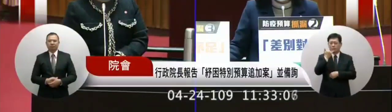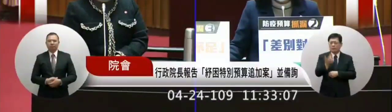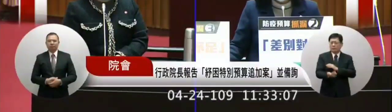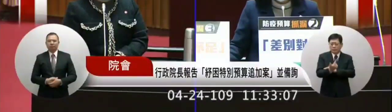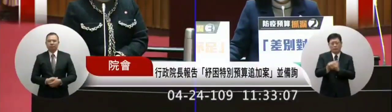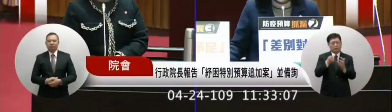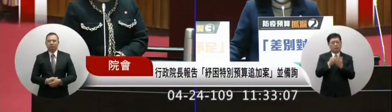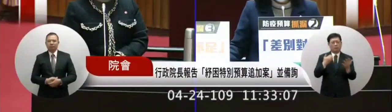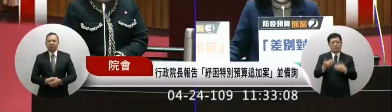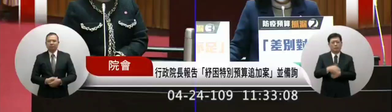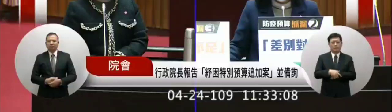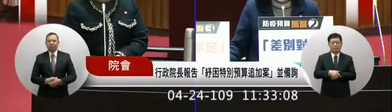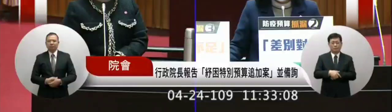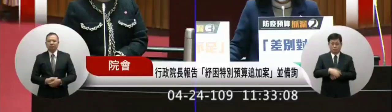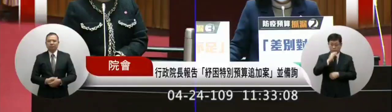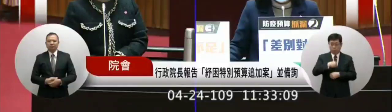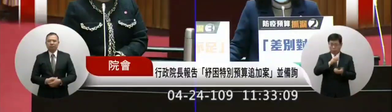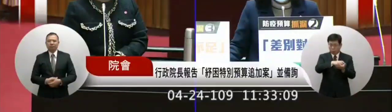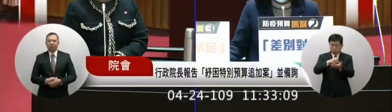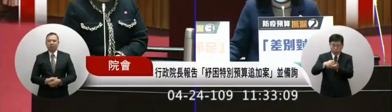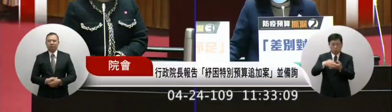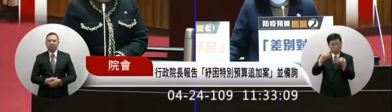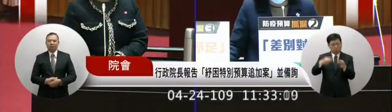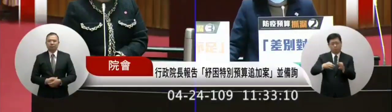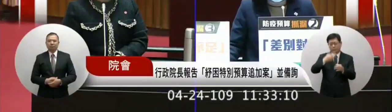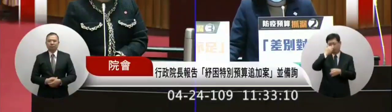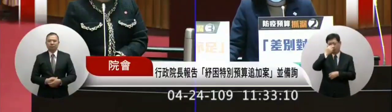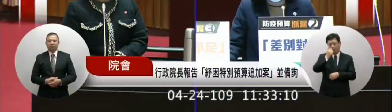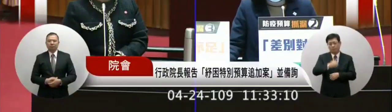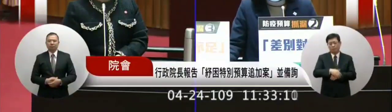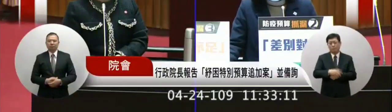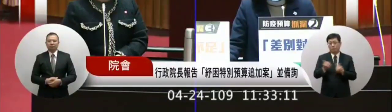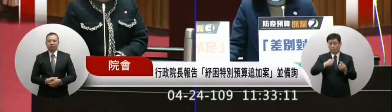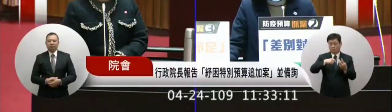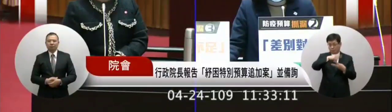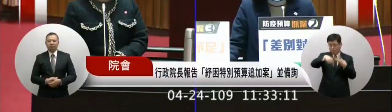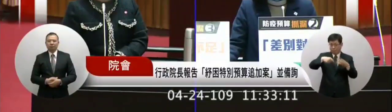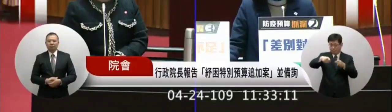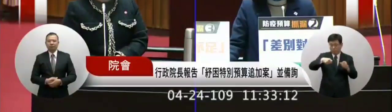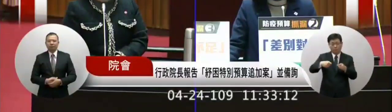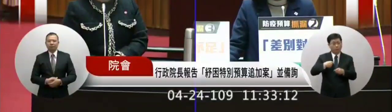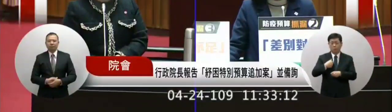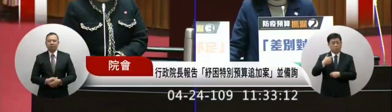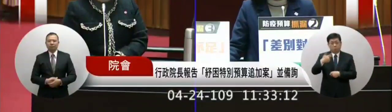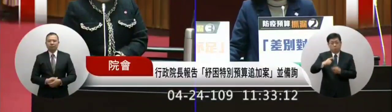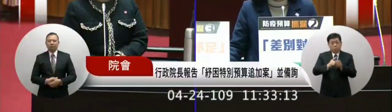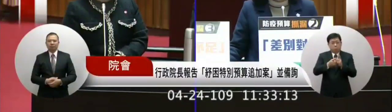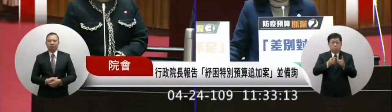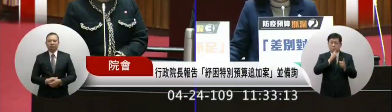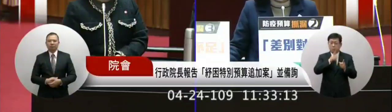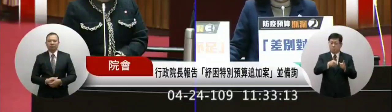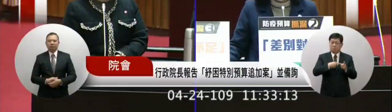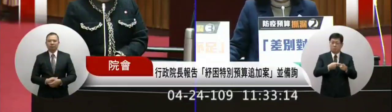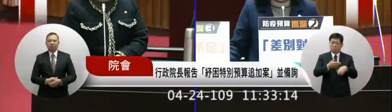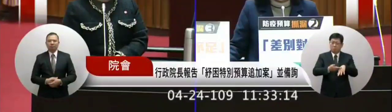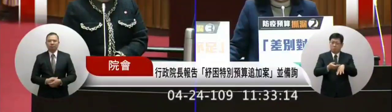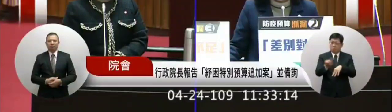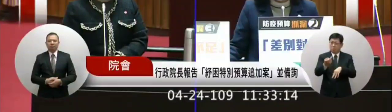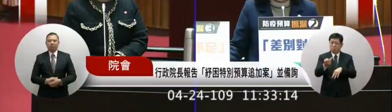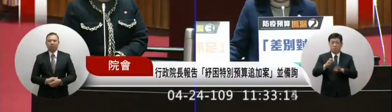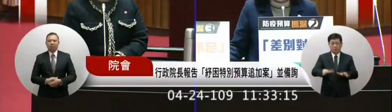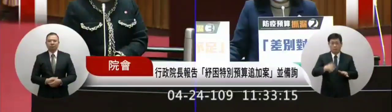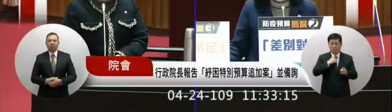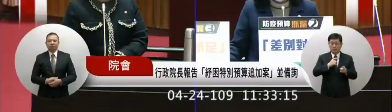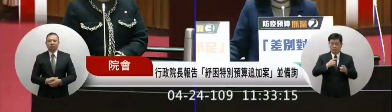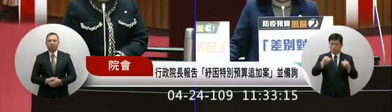够让人家理解。程序要能够它方便啊，所以我想这三个计划，我并不是说我们执行的效益上面现